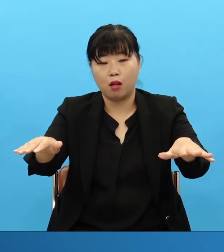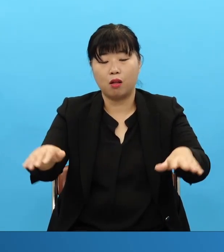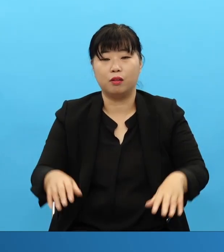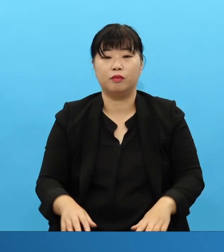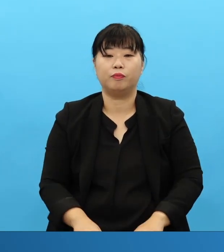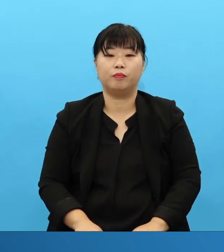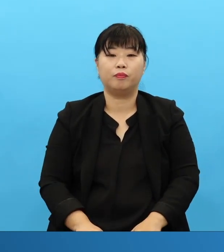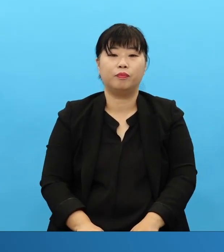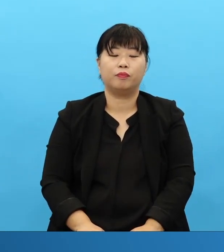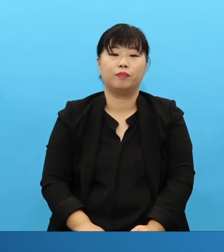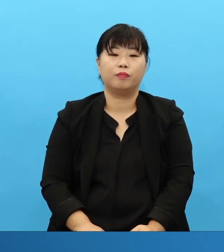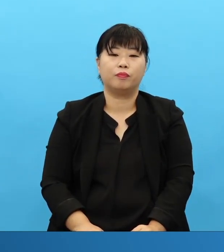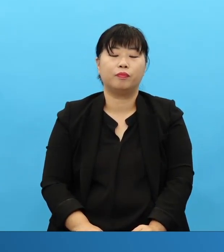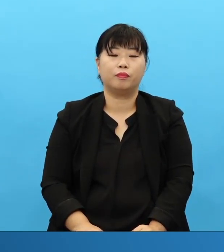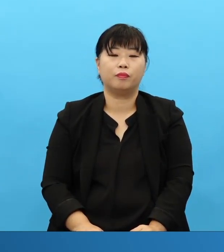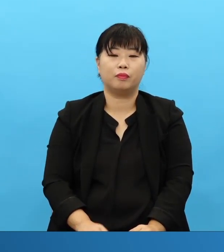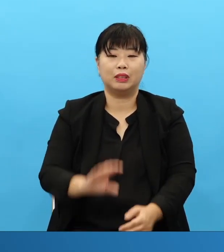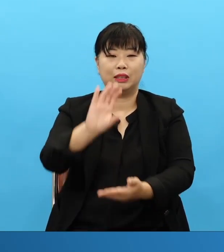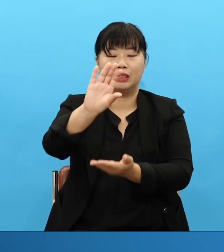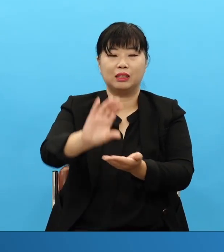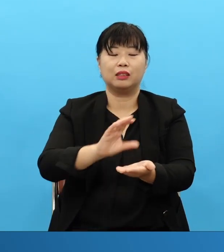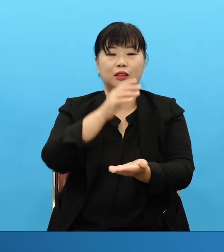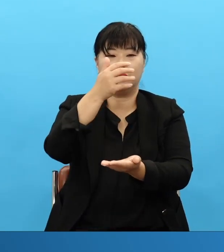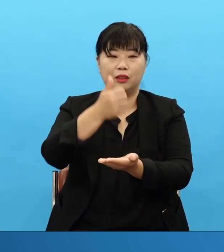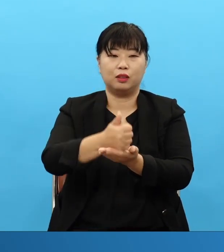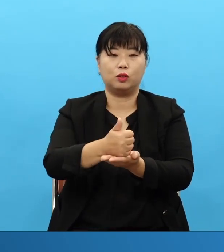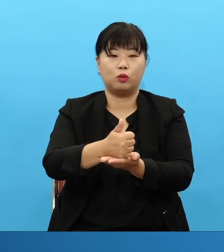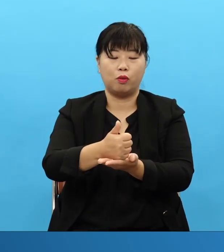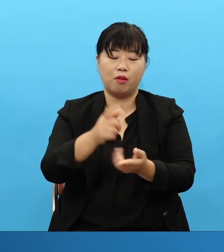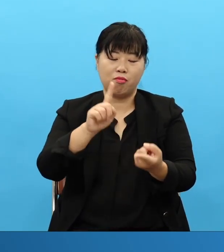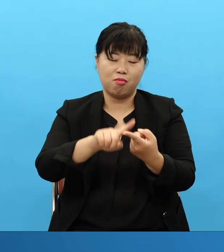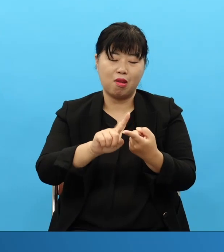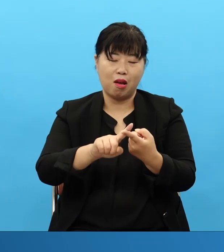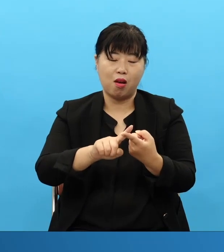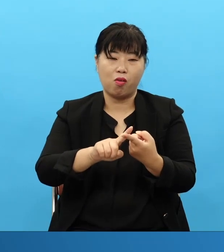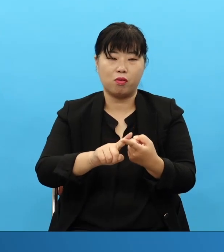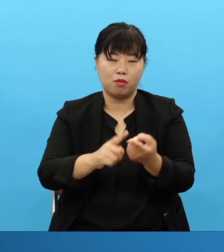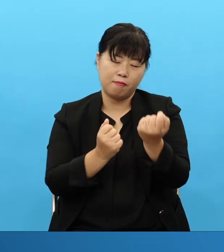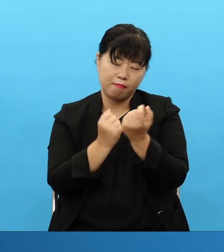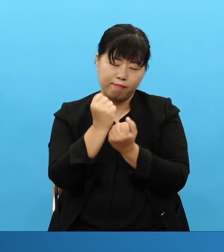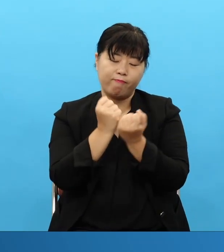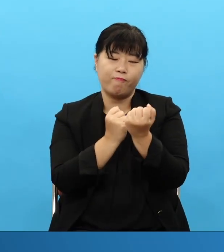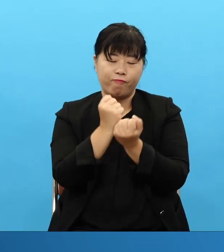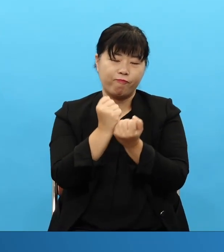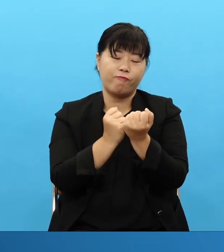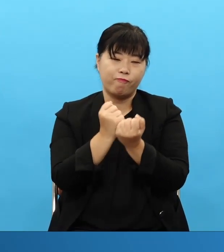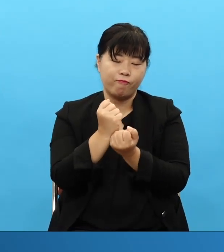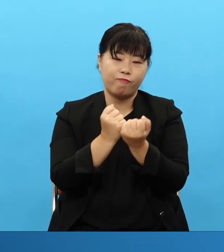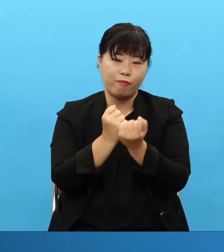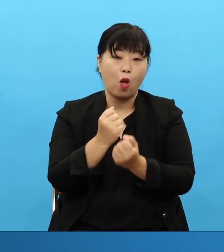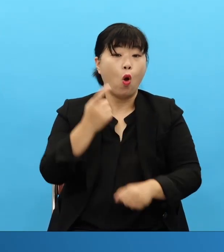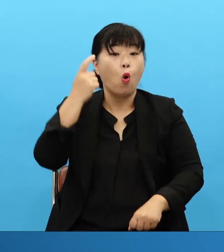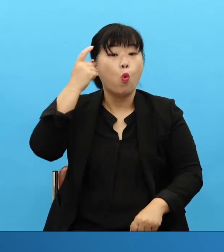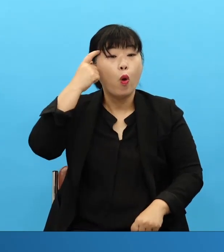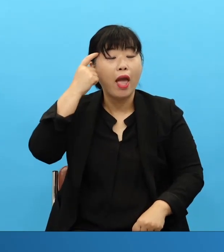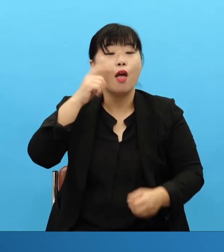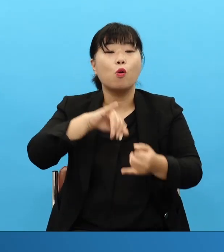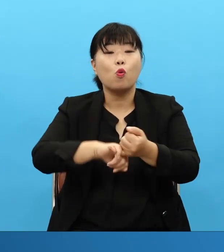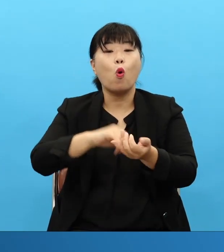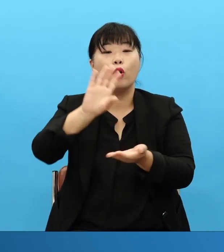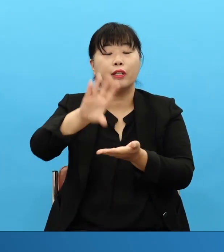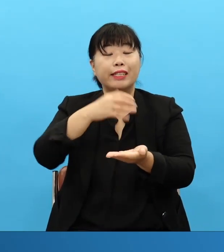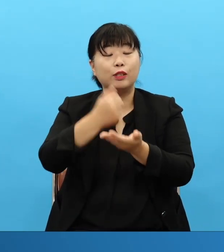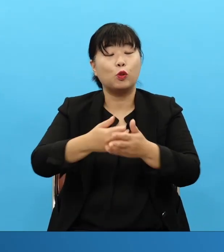them. 그리스도의 당위성. 왜 Talking about 그리스도라 해야 되느냐? The imperatives of Christ, why it should 왜 be Christ, 십자가에